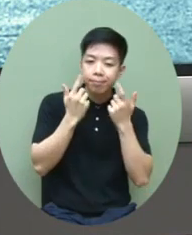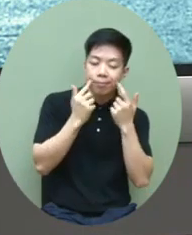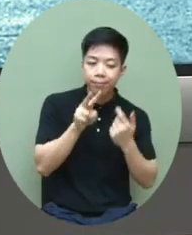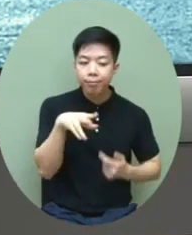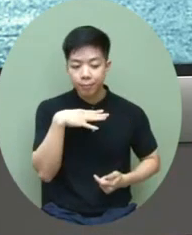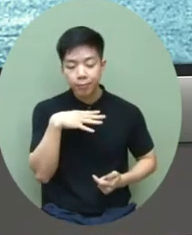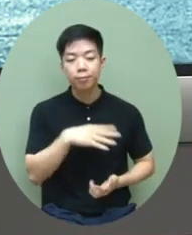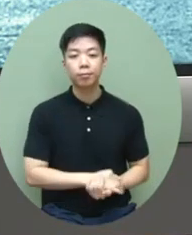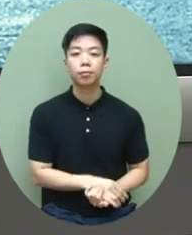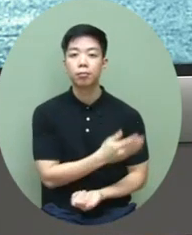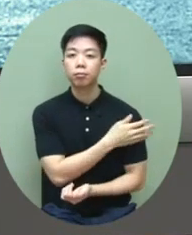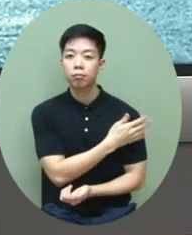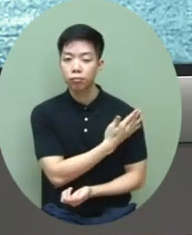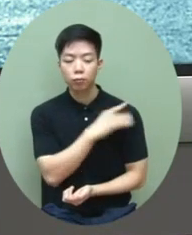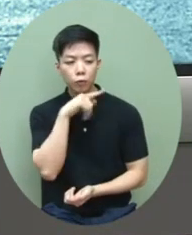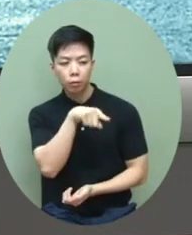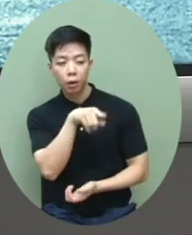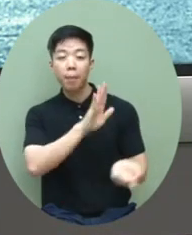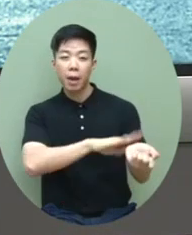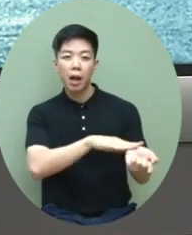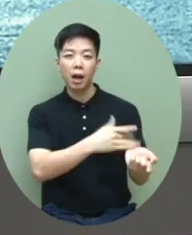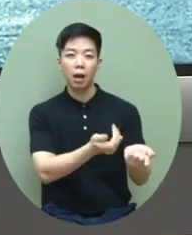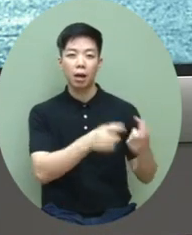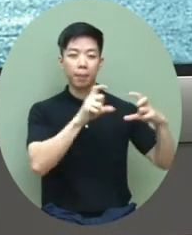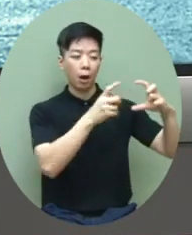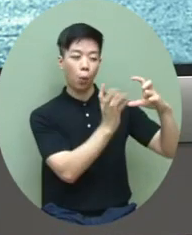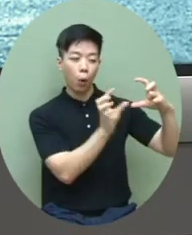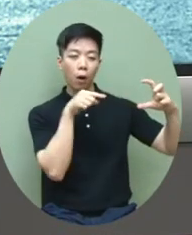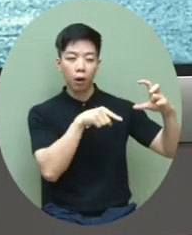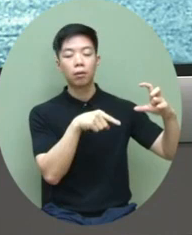我哋嘅員工喺即係適合嘅工作嘅個安排咯嚇。